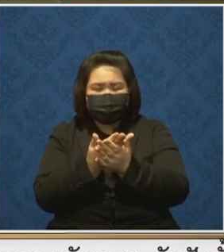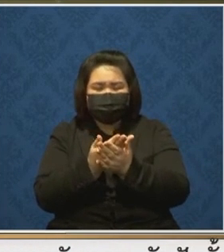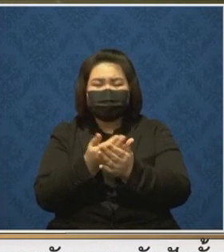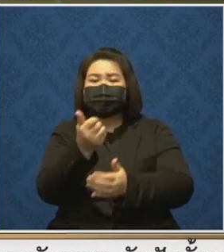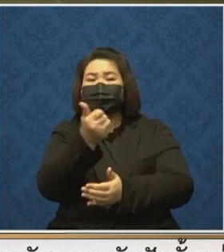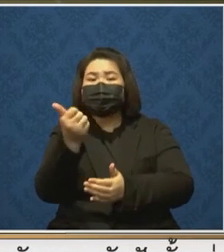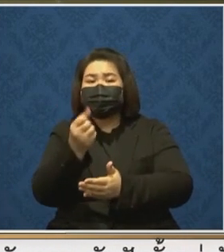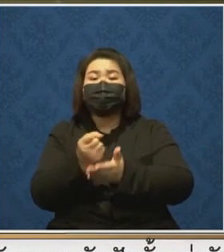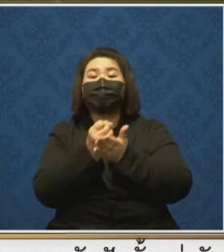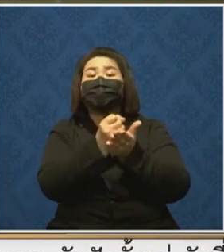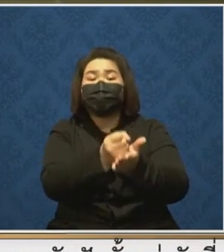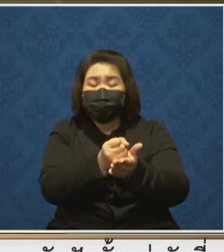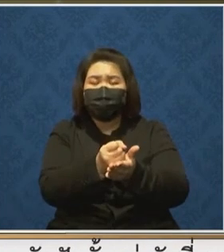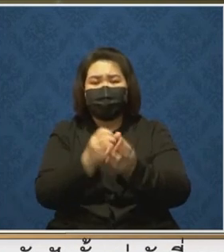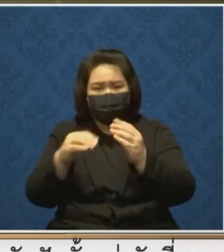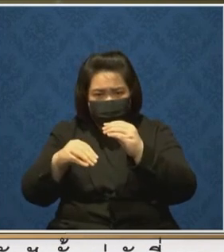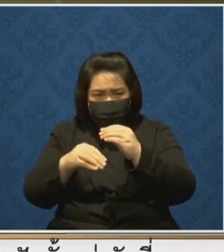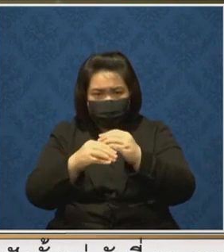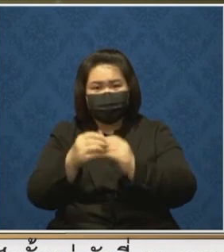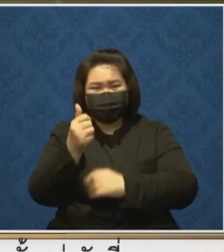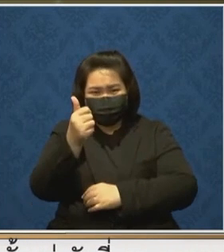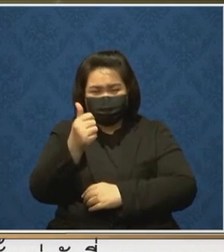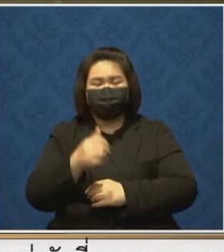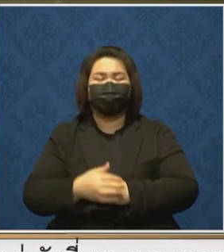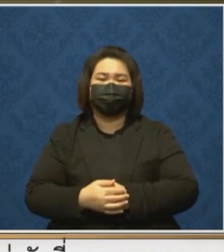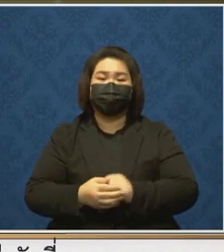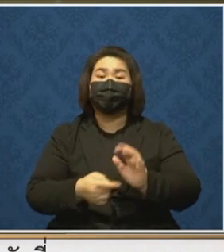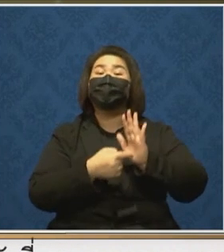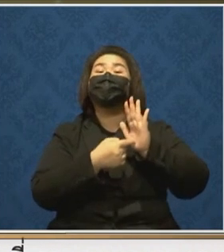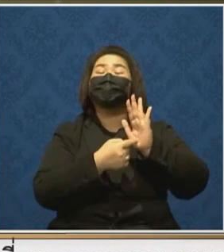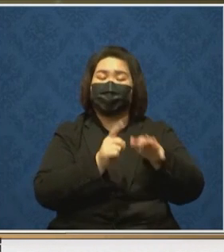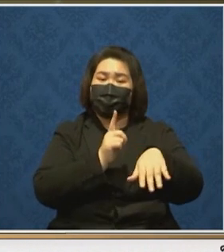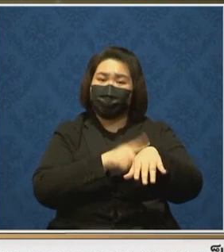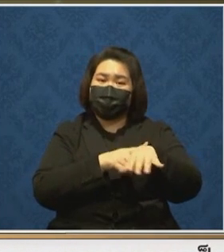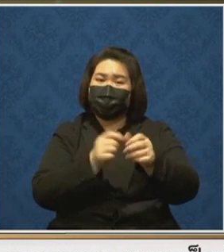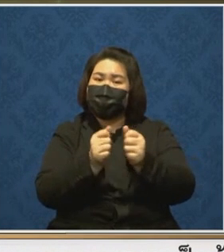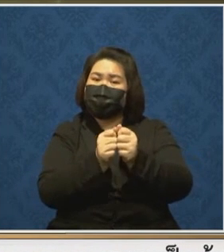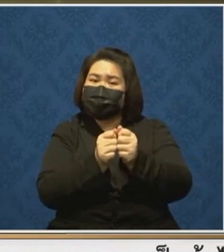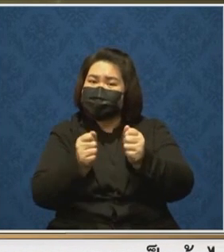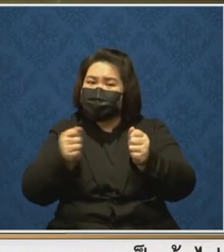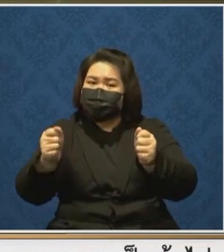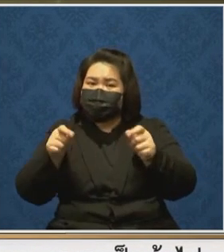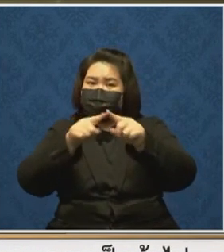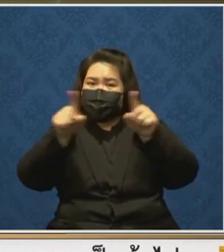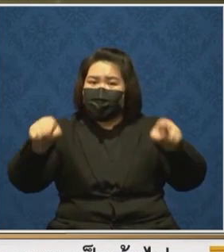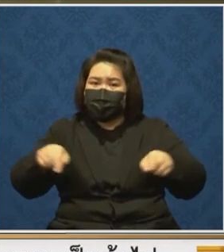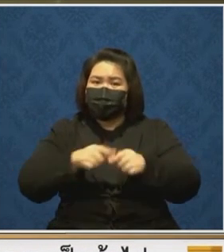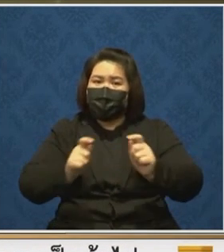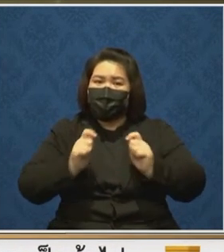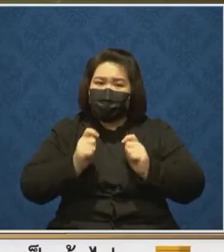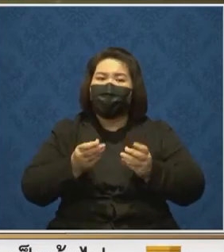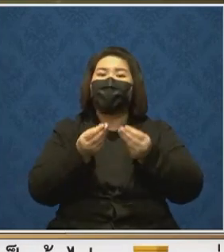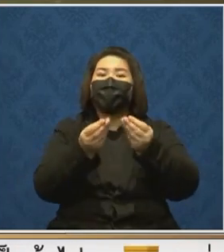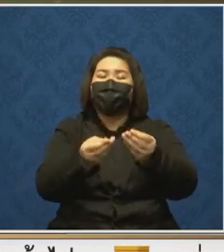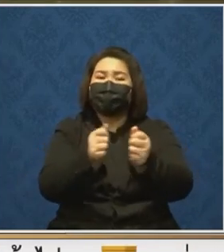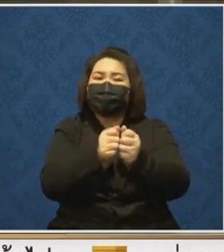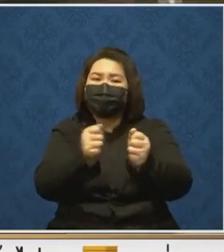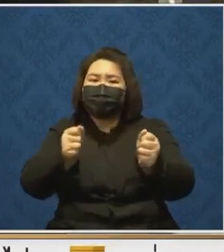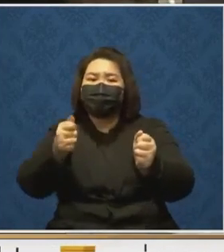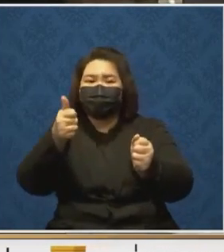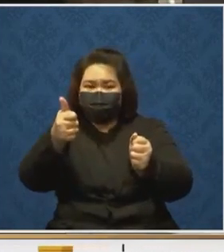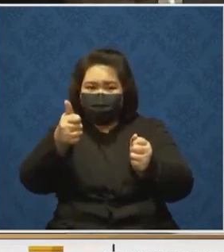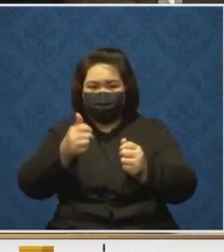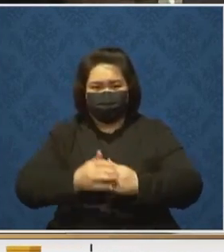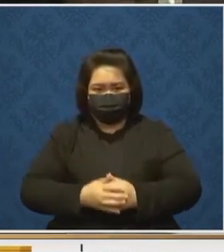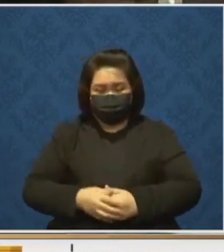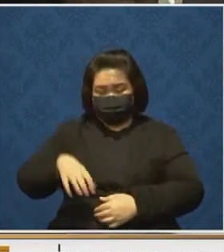ๆควบคู่ไปด้วยอาทิเช่น การขยายระยะเวลาของบายอนุญาต่ๆ ชดเชยเพิมขึ้นท่ประทานนิคโรพ